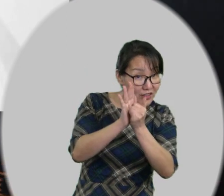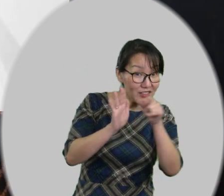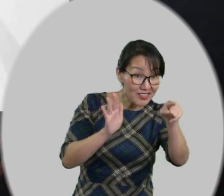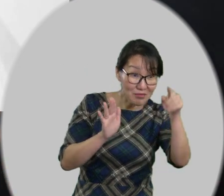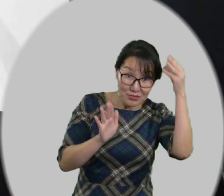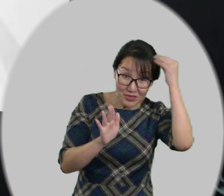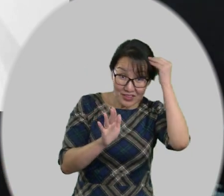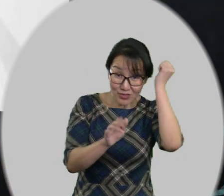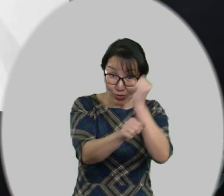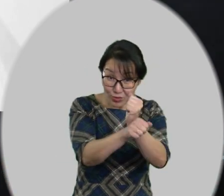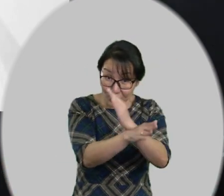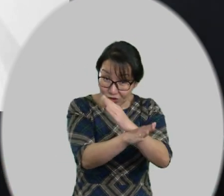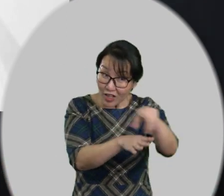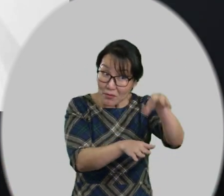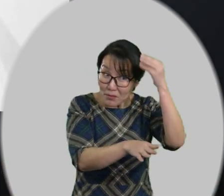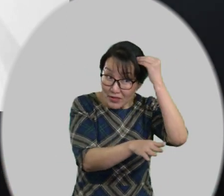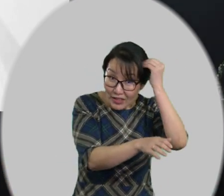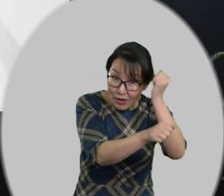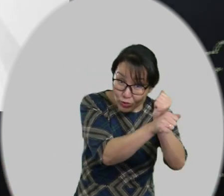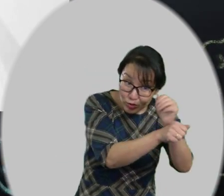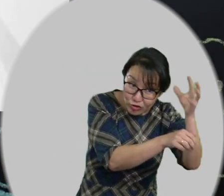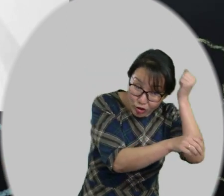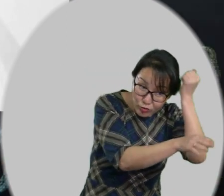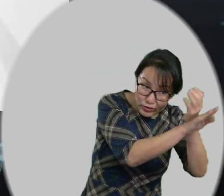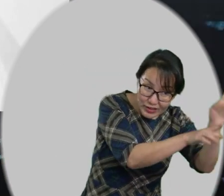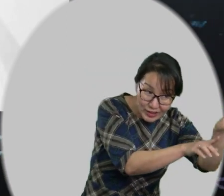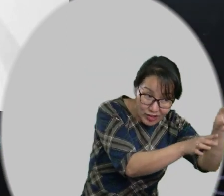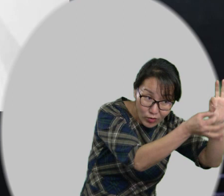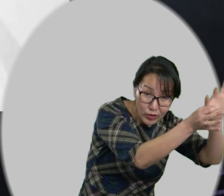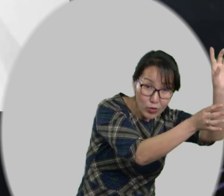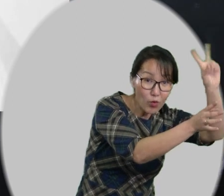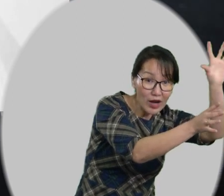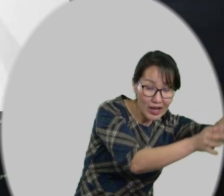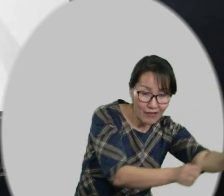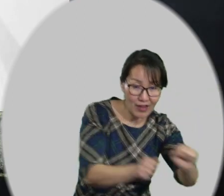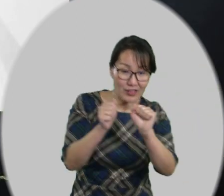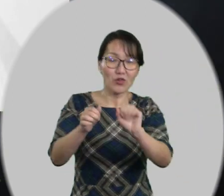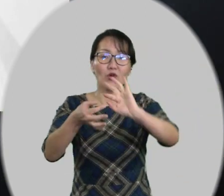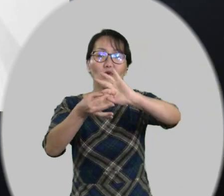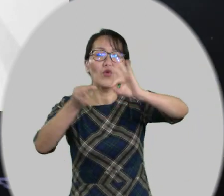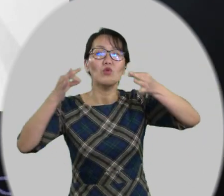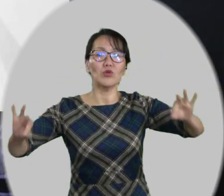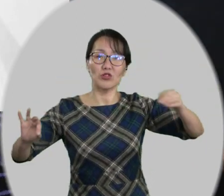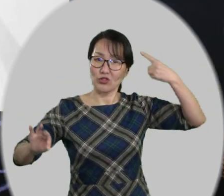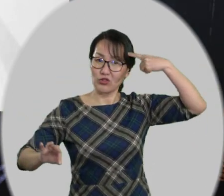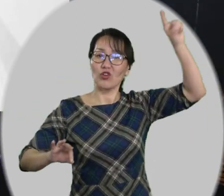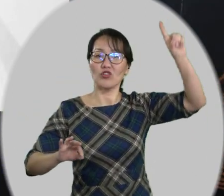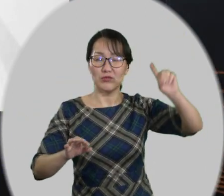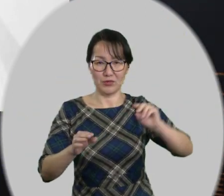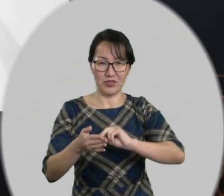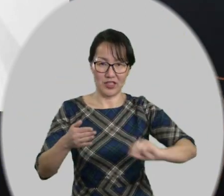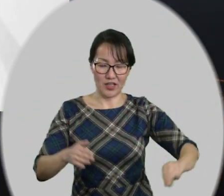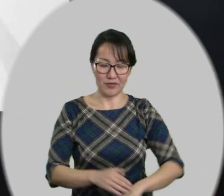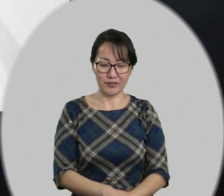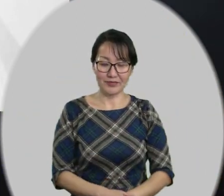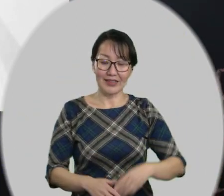бах. Тэгэхээр энэ гурван үгээ тэмдэглэж бичиж аваад эднийгээр өгүүлбэр зохиох нь нэг нэг өгүүлбэр зохион.